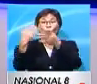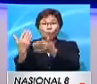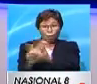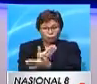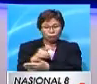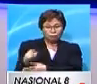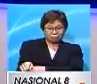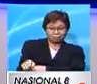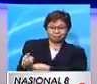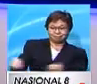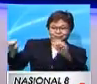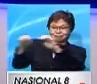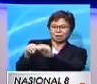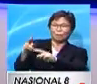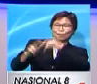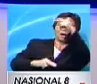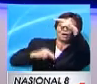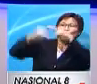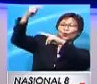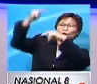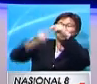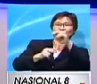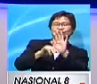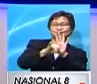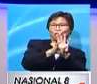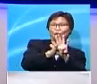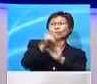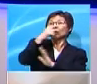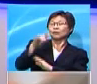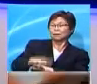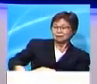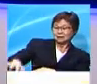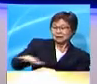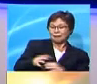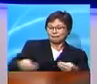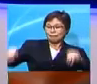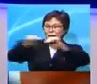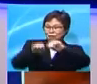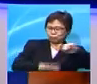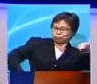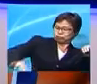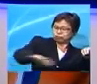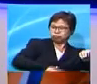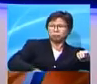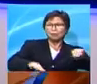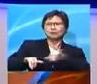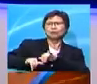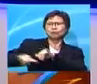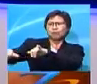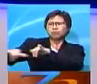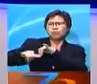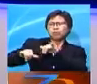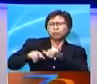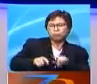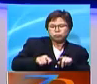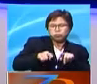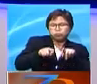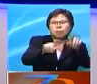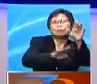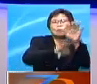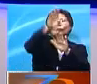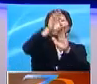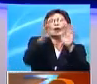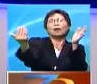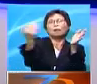akan menjadi salah satu bangunan ikonik ini kerana kawasan sekitar Masjid itu seiring dengan pembangunan semula Kampung